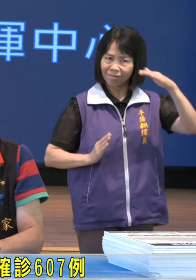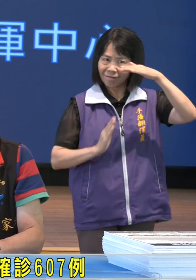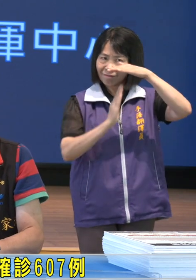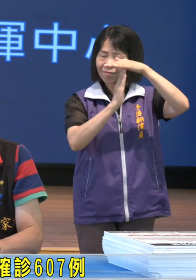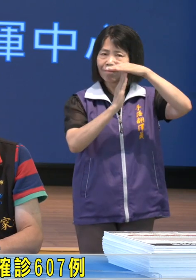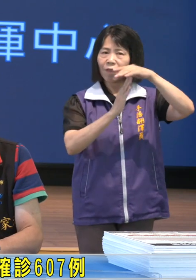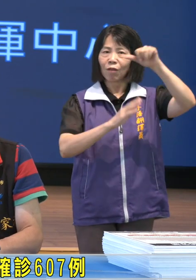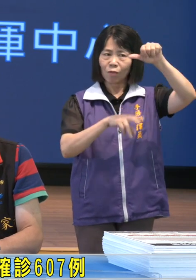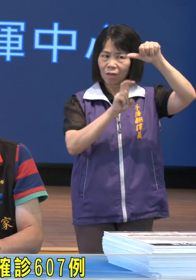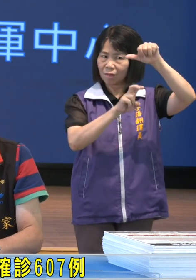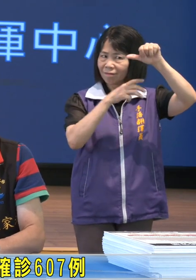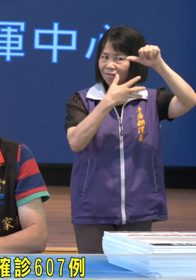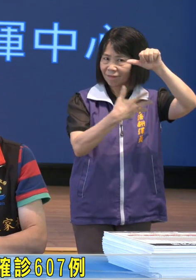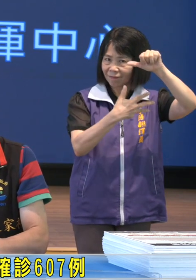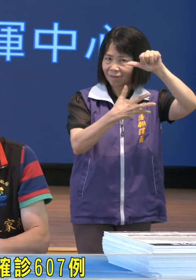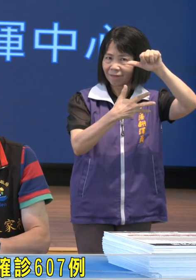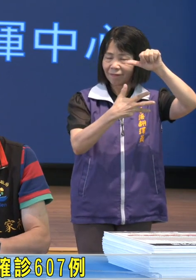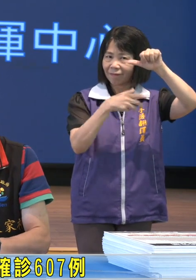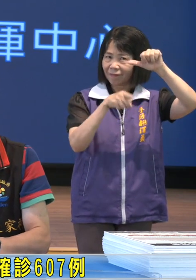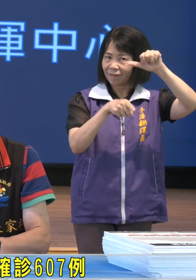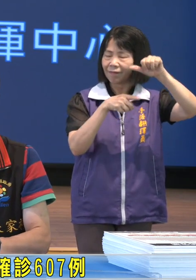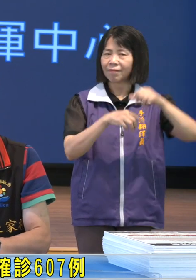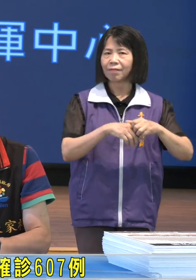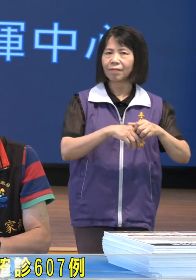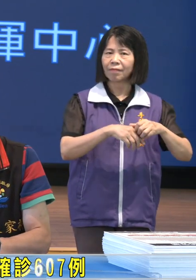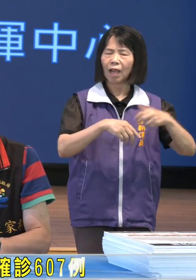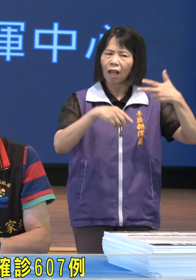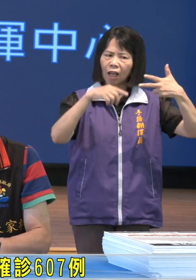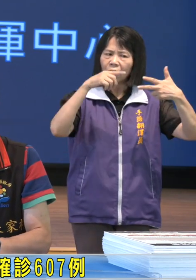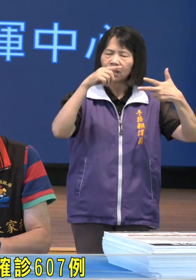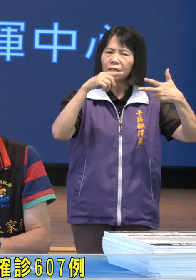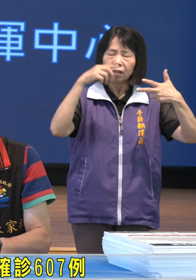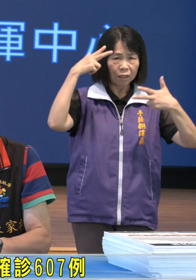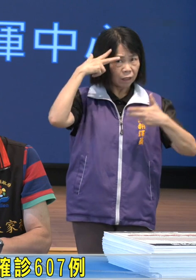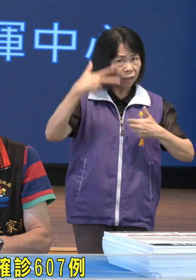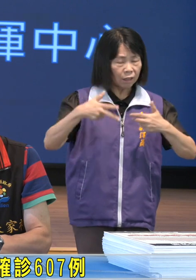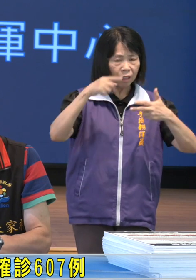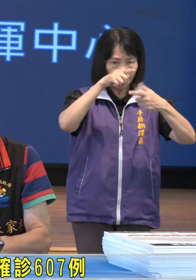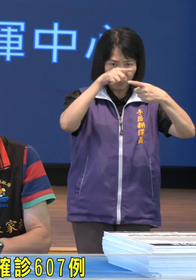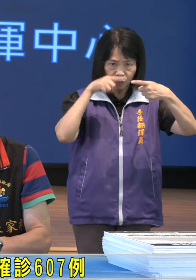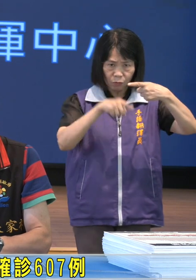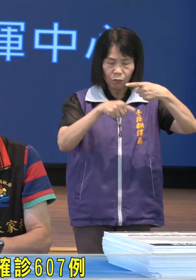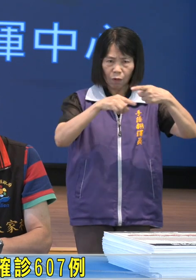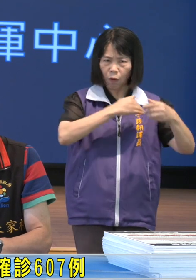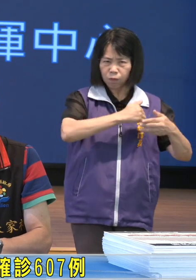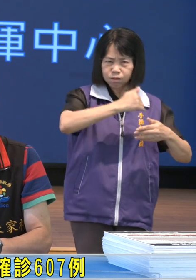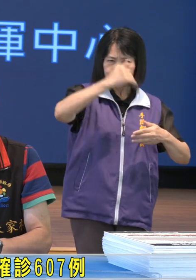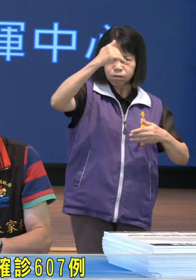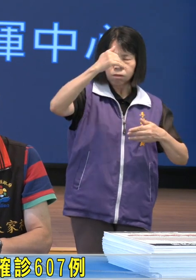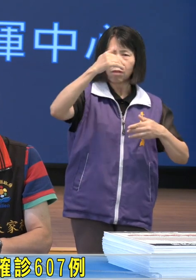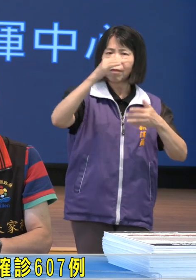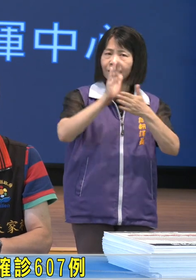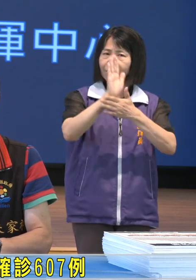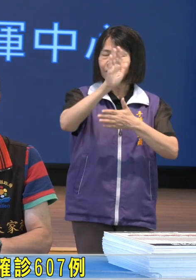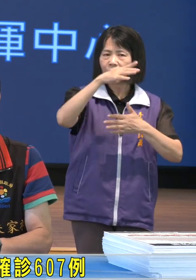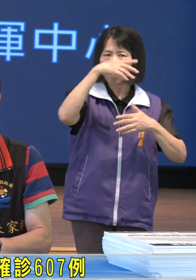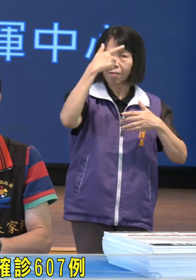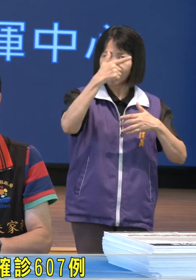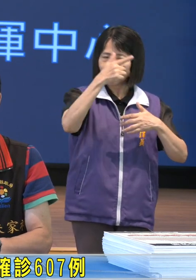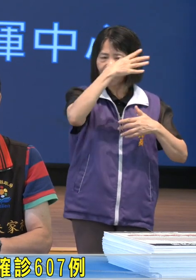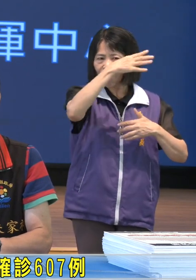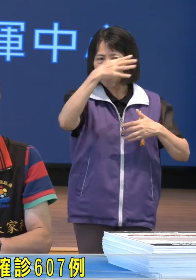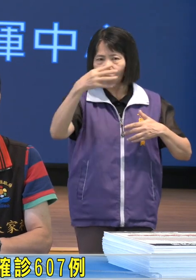在5月28号，那是在七日平均线最高点之后，就逐渐的一直往